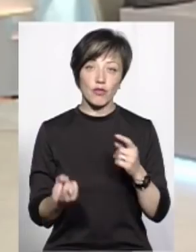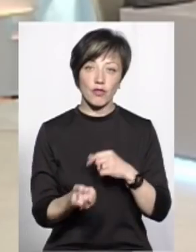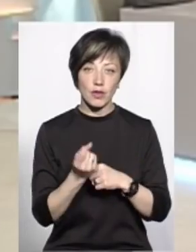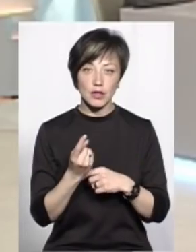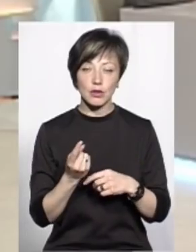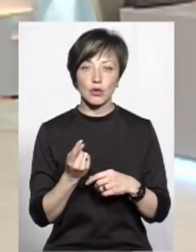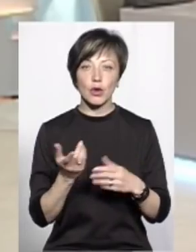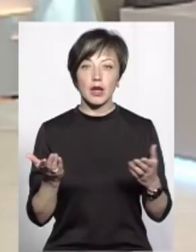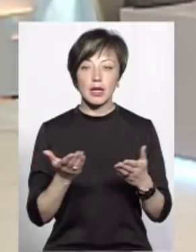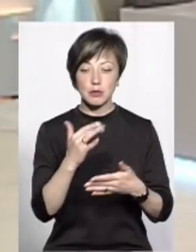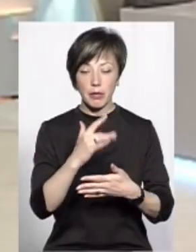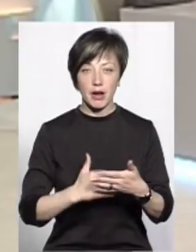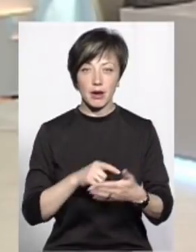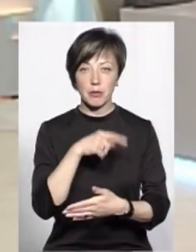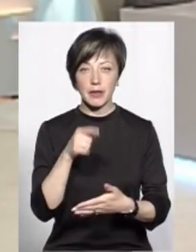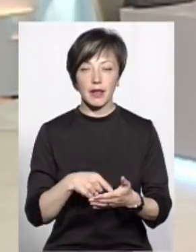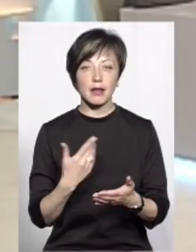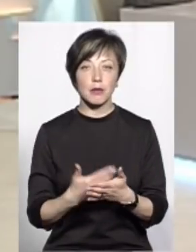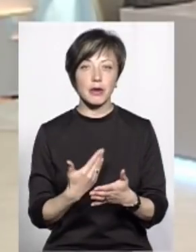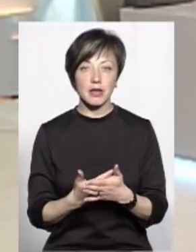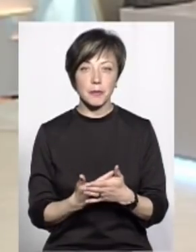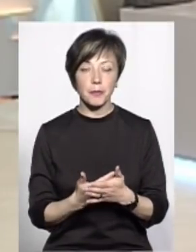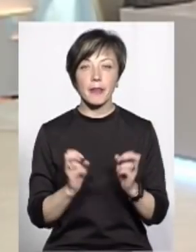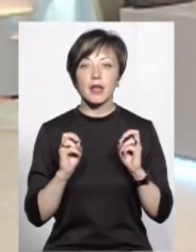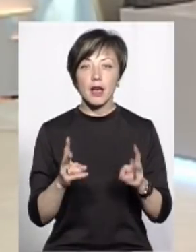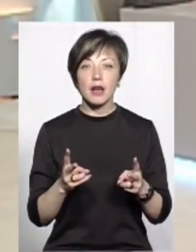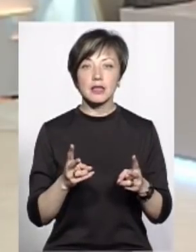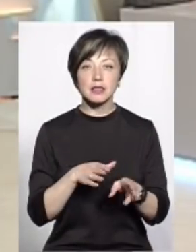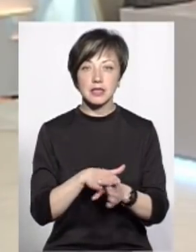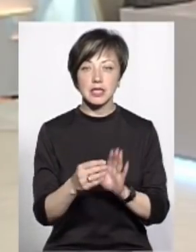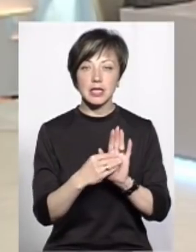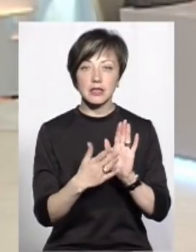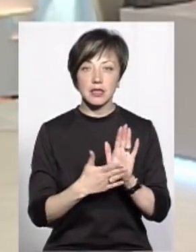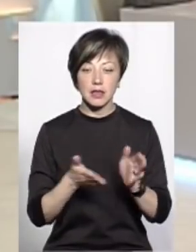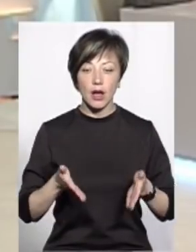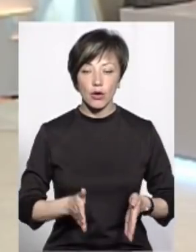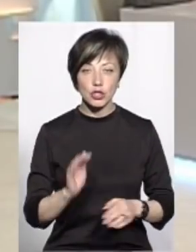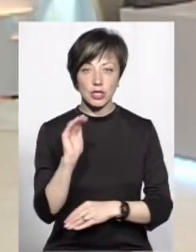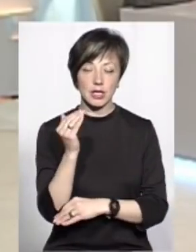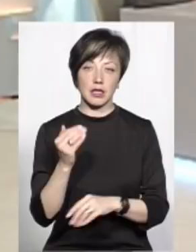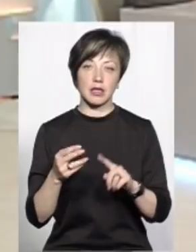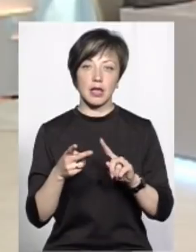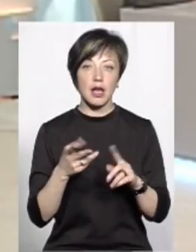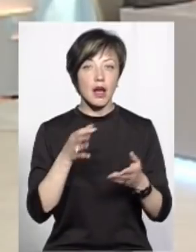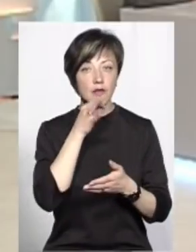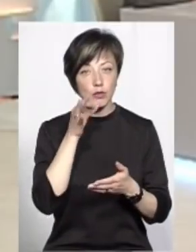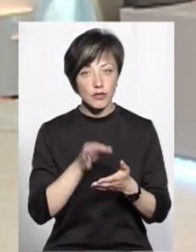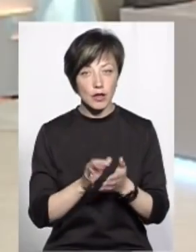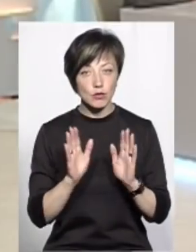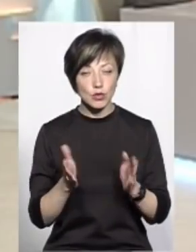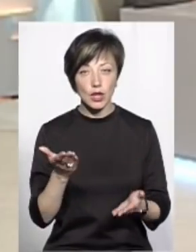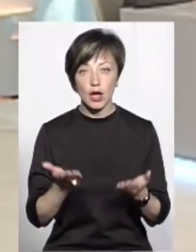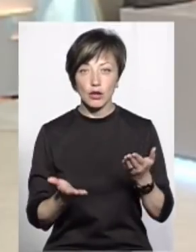безпосередньо якийсь перелік питань, наприклад, як здійснити реєстрацію народження дитини, яка відповідальність буде,